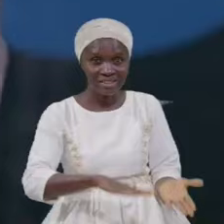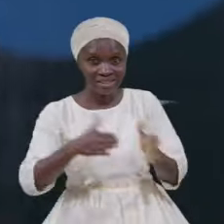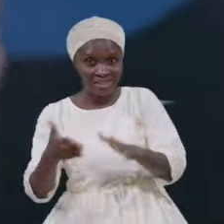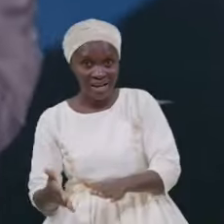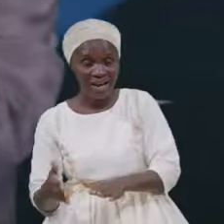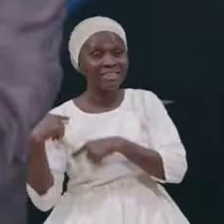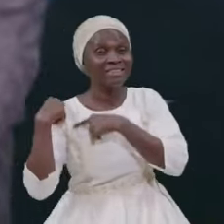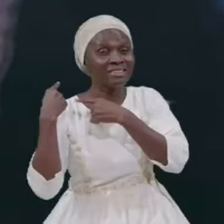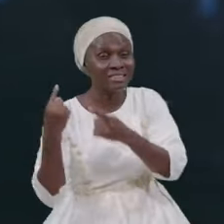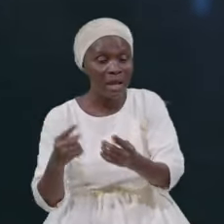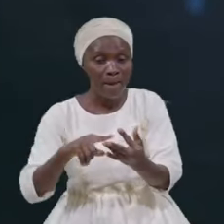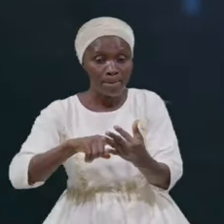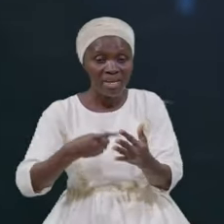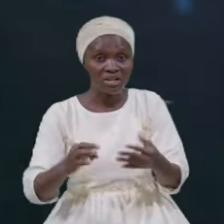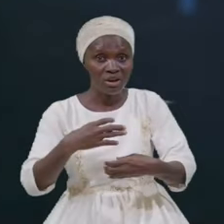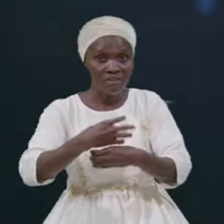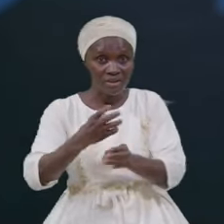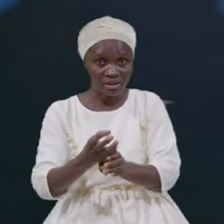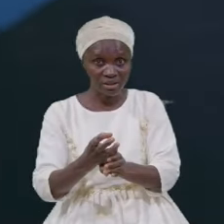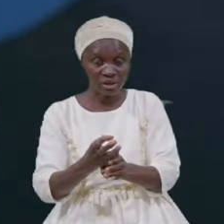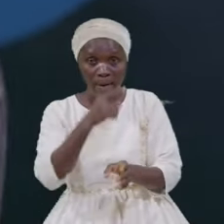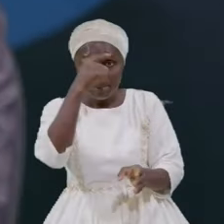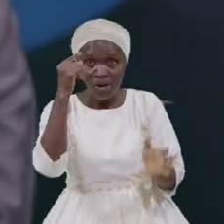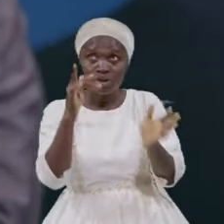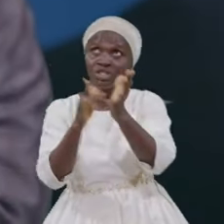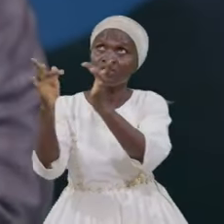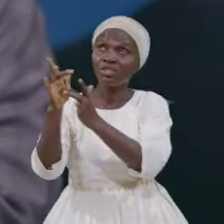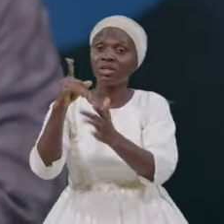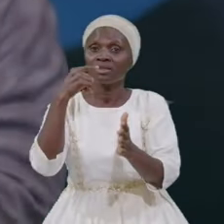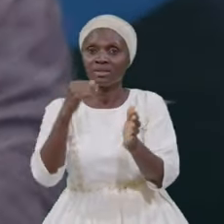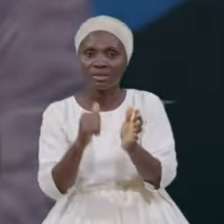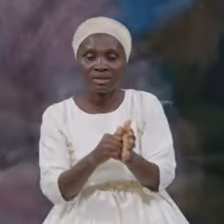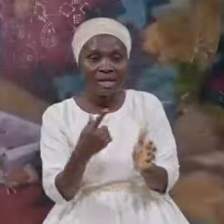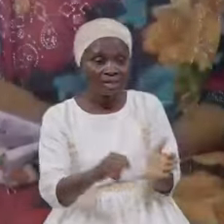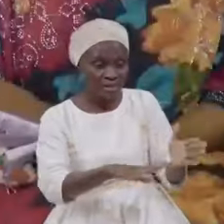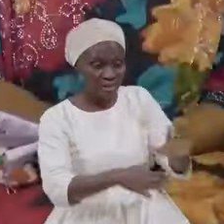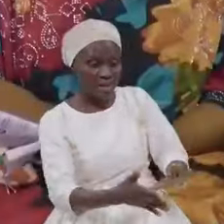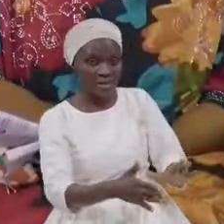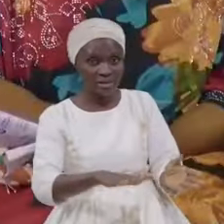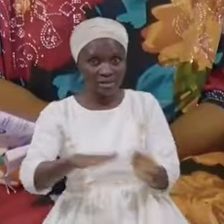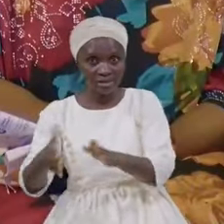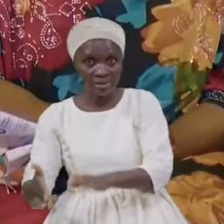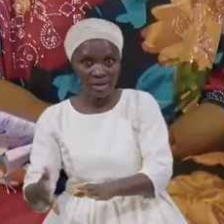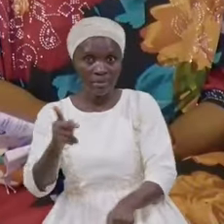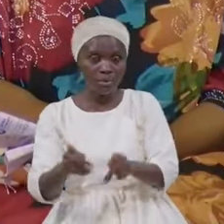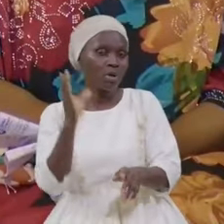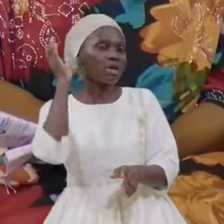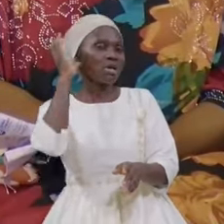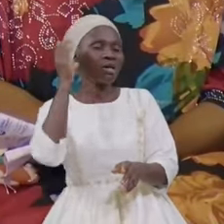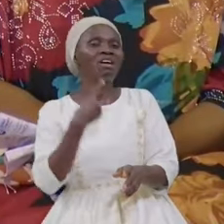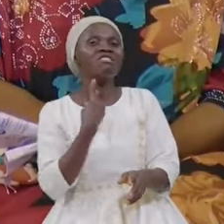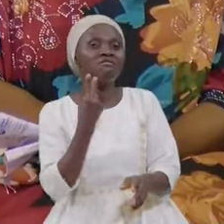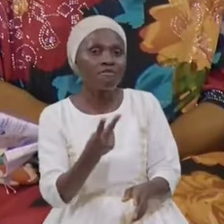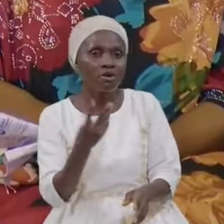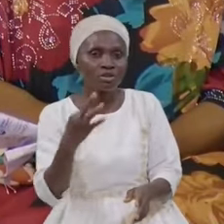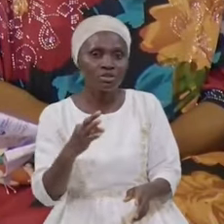parce que Jésus a dit, les morts entendront la voix du Fils de l'homme et tous ceux qui sont dans la tombe